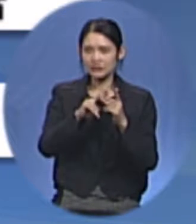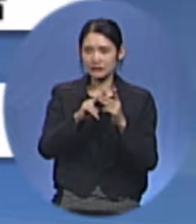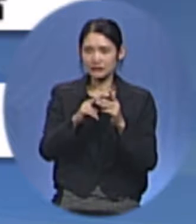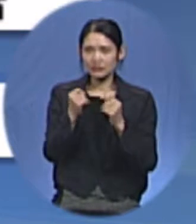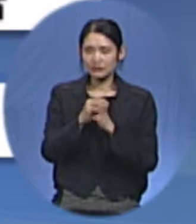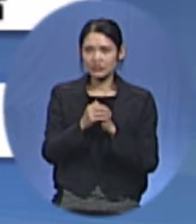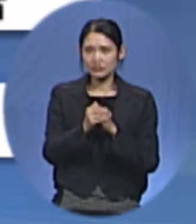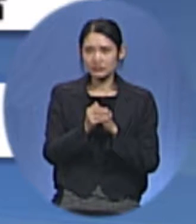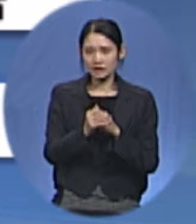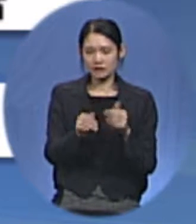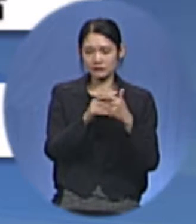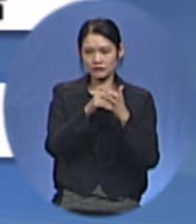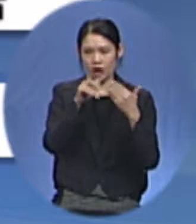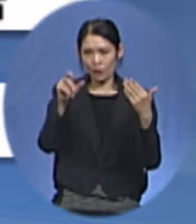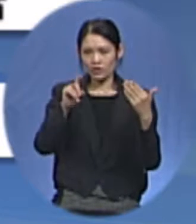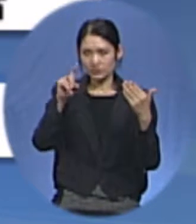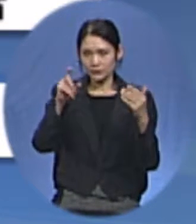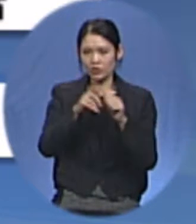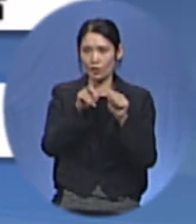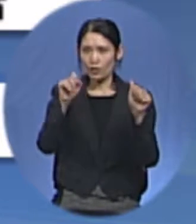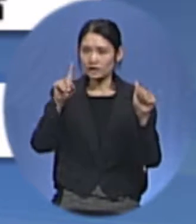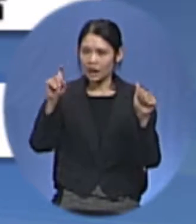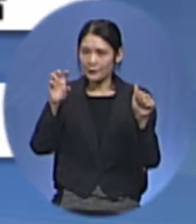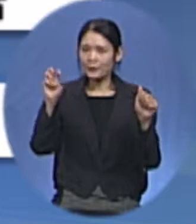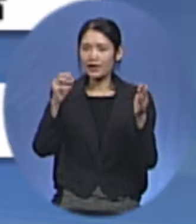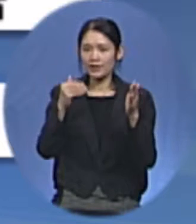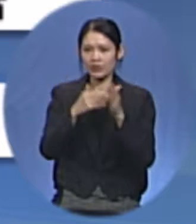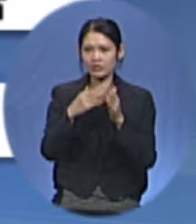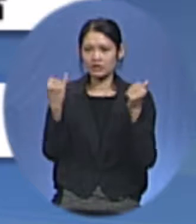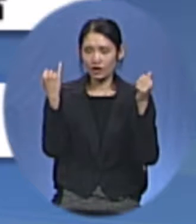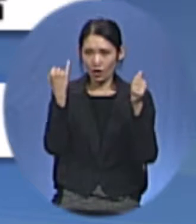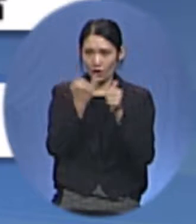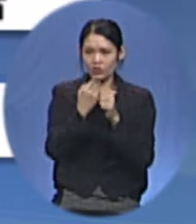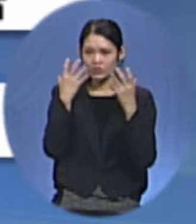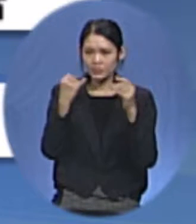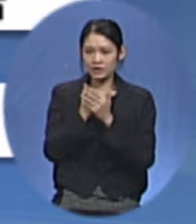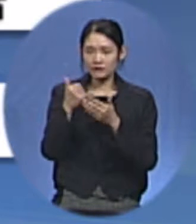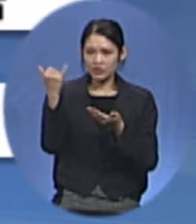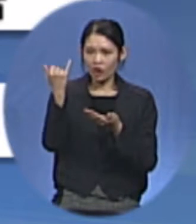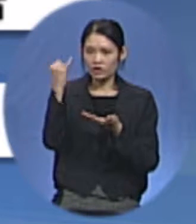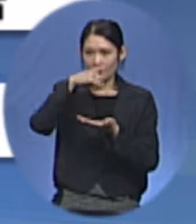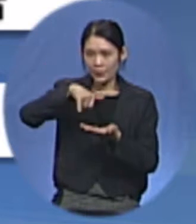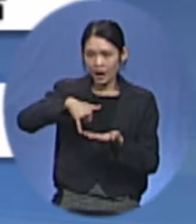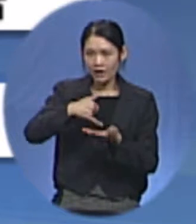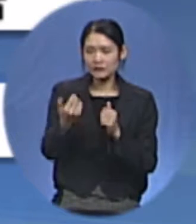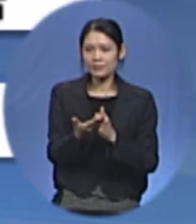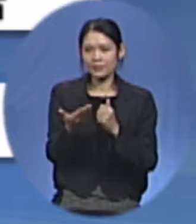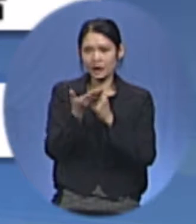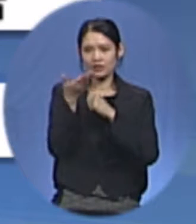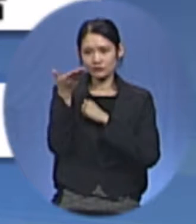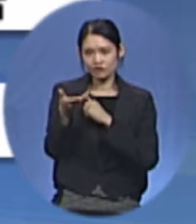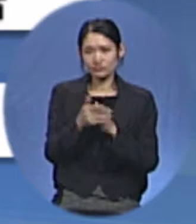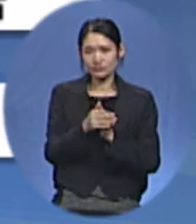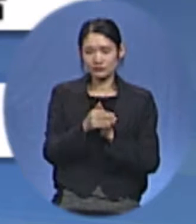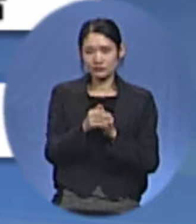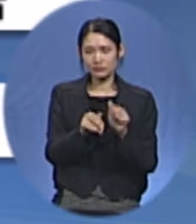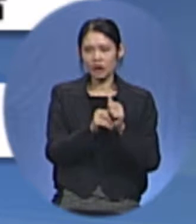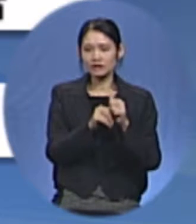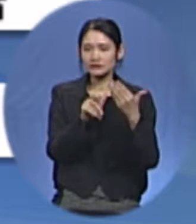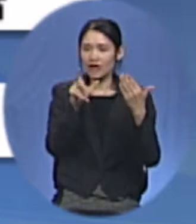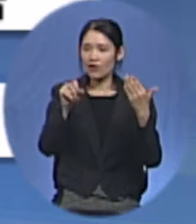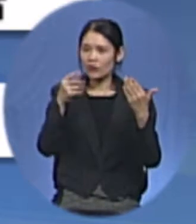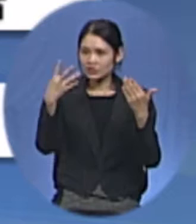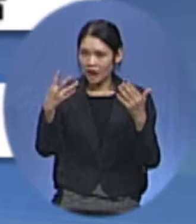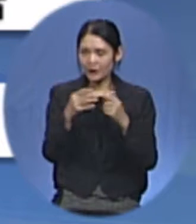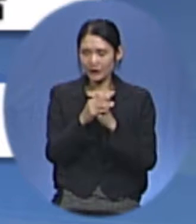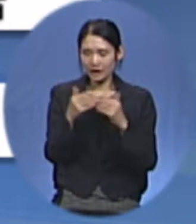11일부터 5월 30일까지 결혼 이민자 여성 바리스타 양성 과정을 운영합니다. 다음 달 4일까지 신청